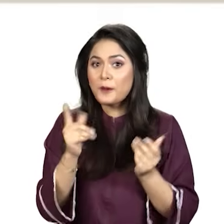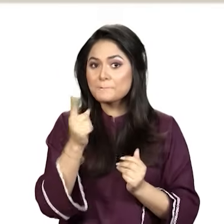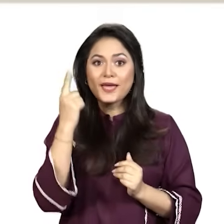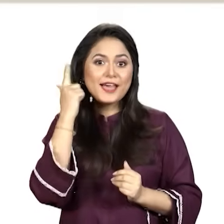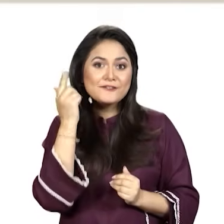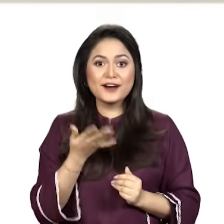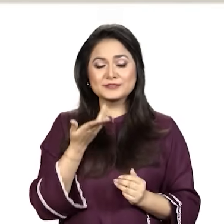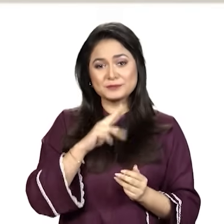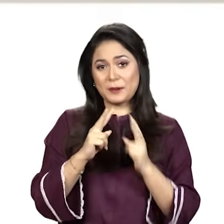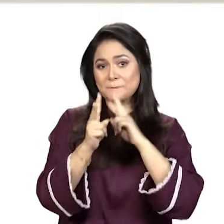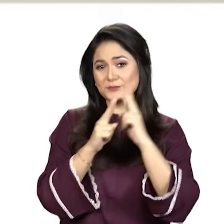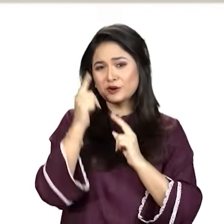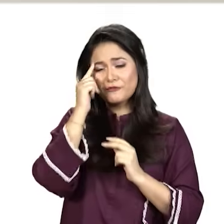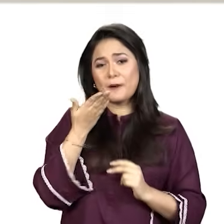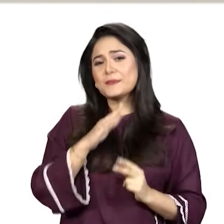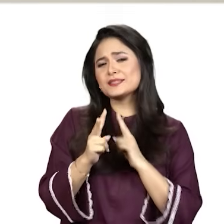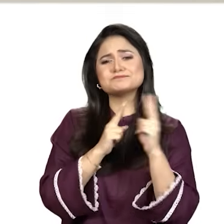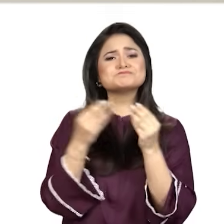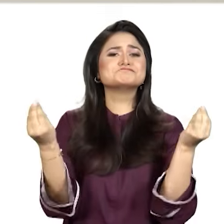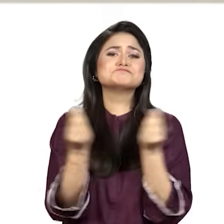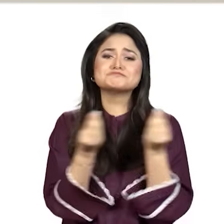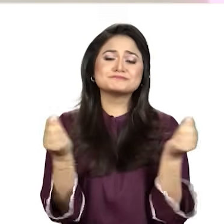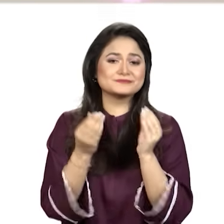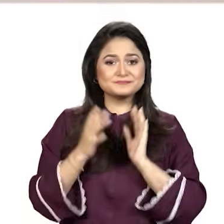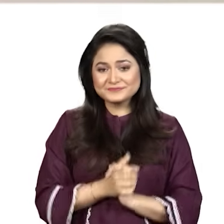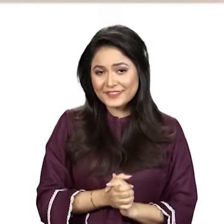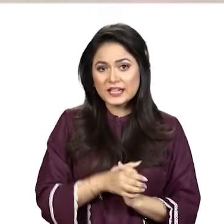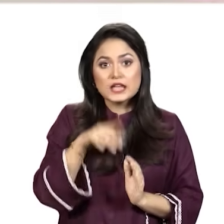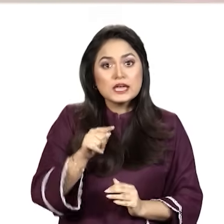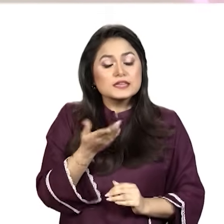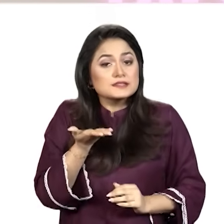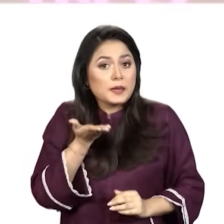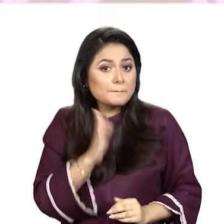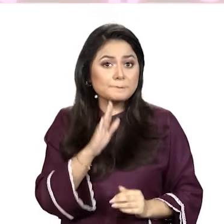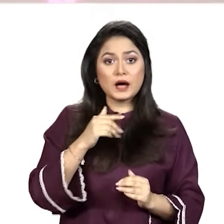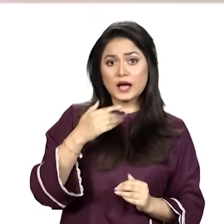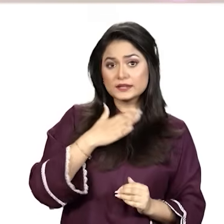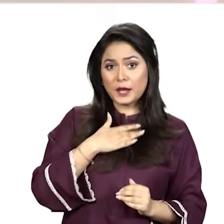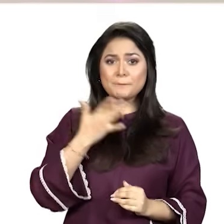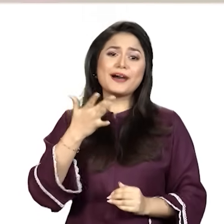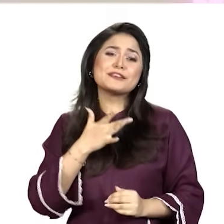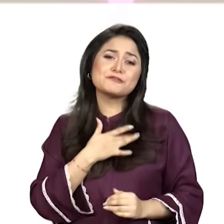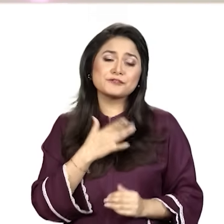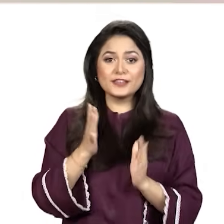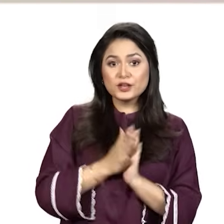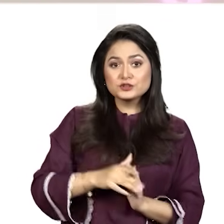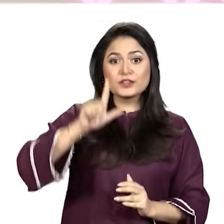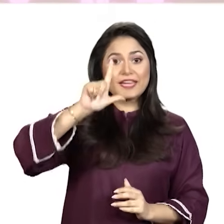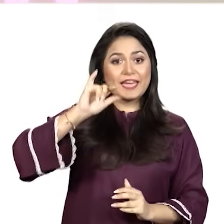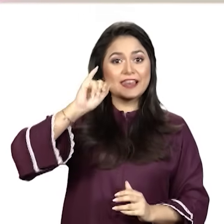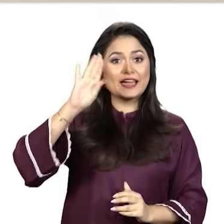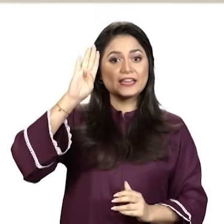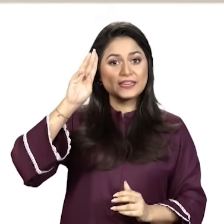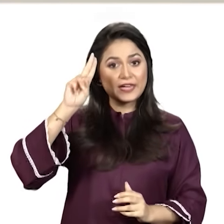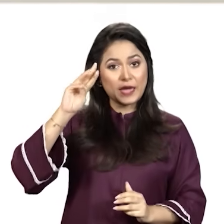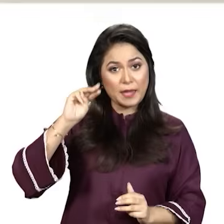एक जुमले में ढाल देता है और यूं हम गुफ्तगू करते हैं। इसके बाद बारी आती है हमारे जज्बात की, जो लिम्बिक सिस्टम से जन्म